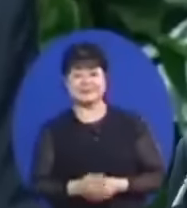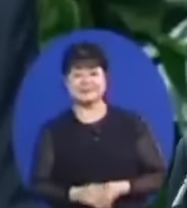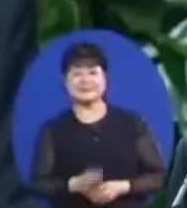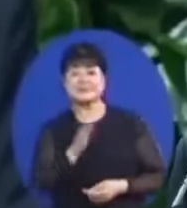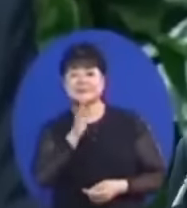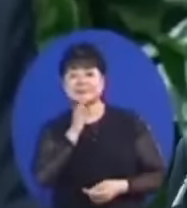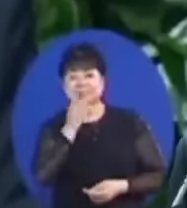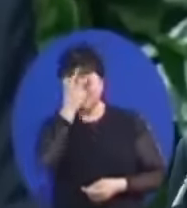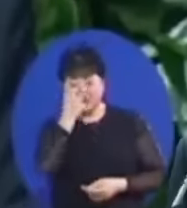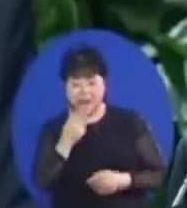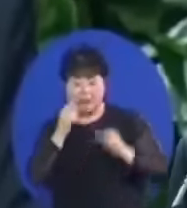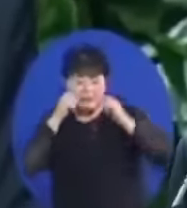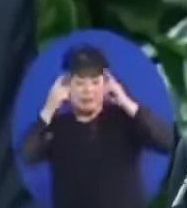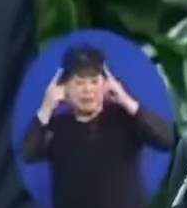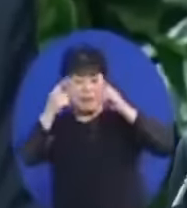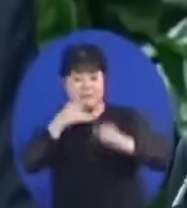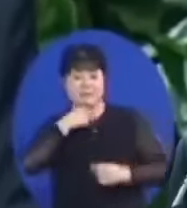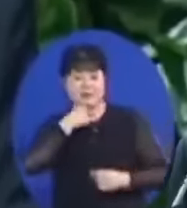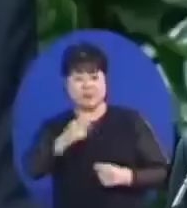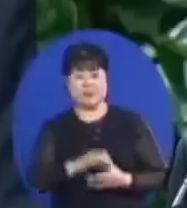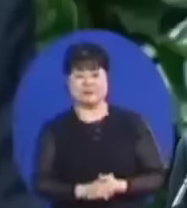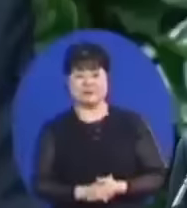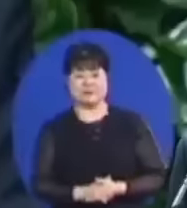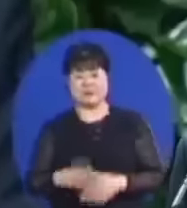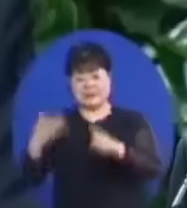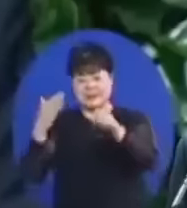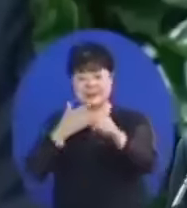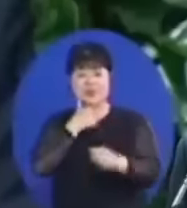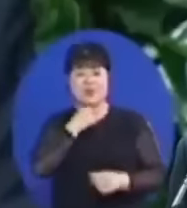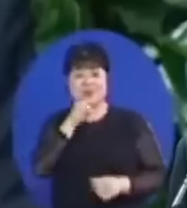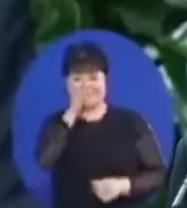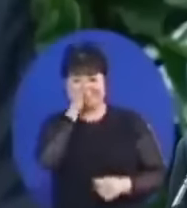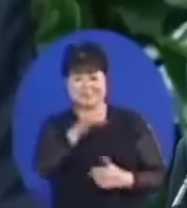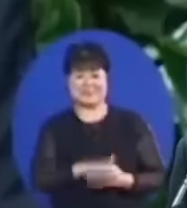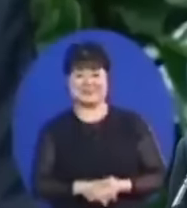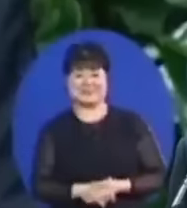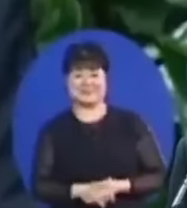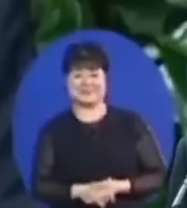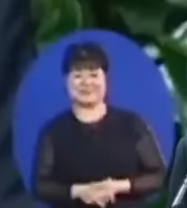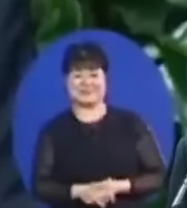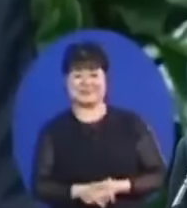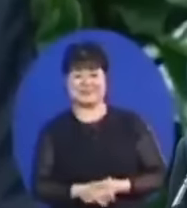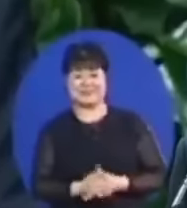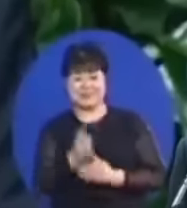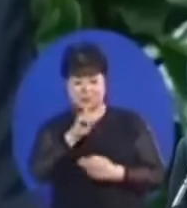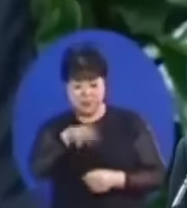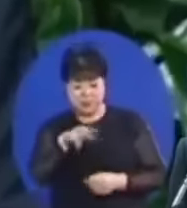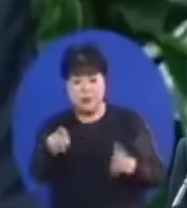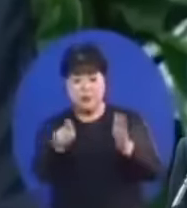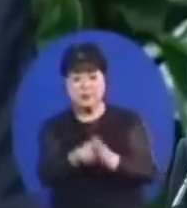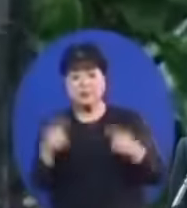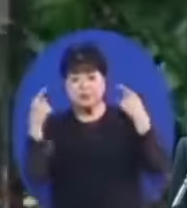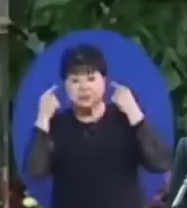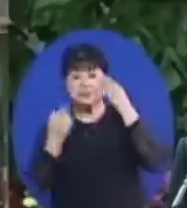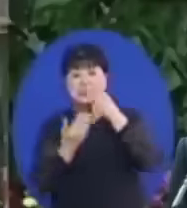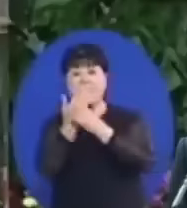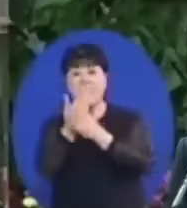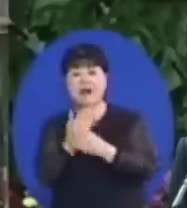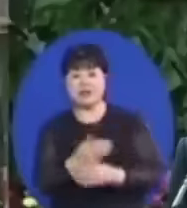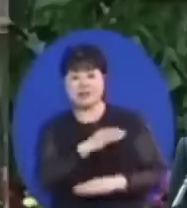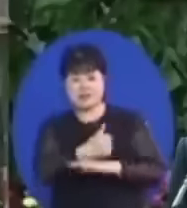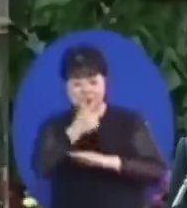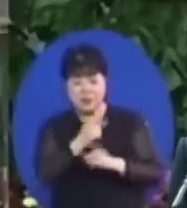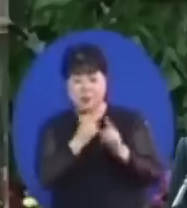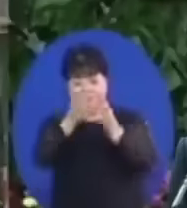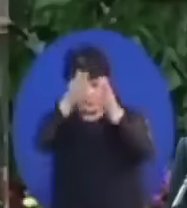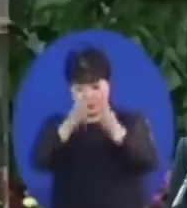장님의 신세를 면하고 싶다. 그 간절한 마음의 생각이 있었습니다. 성경에는 믿음은 들음에서 나며 들음은